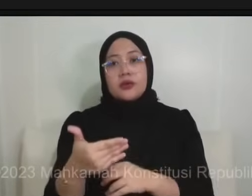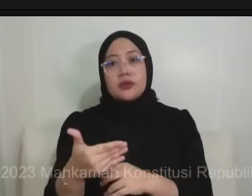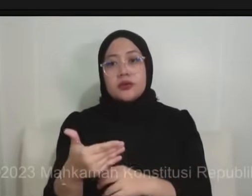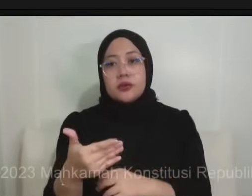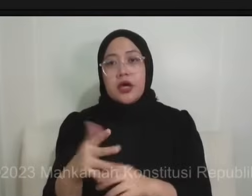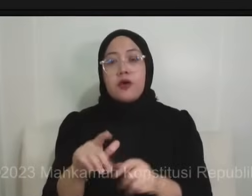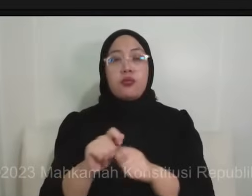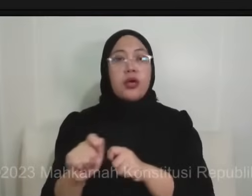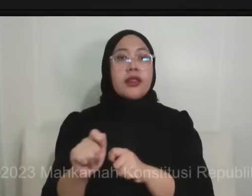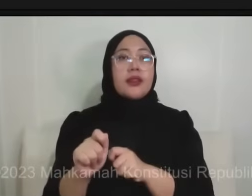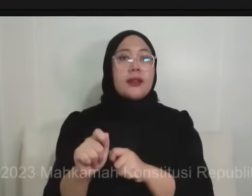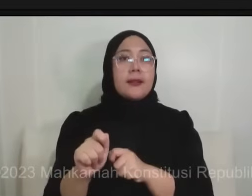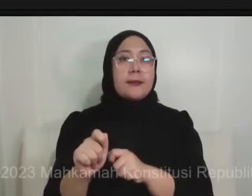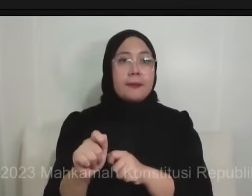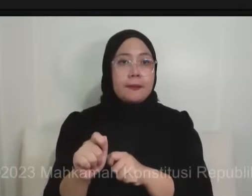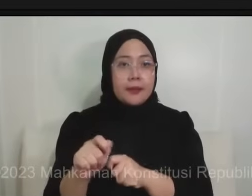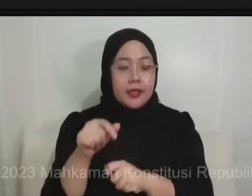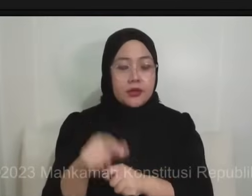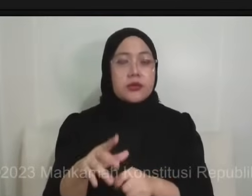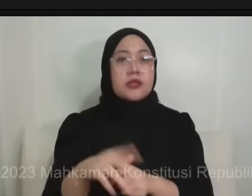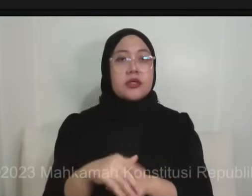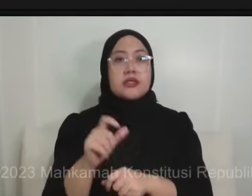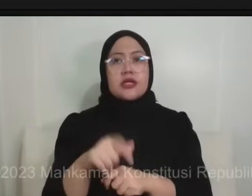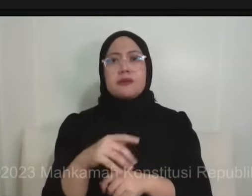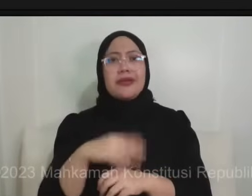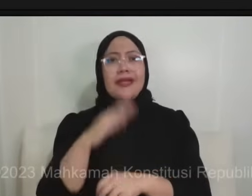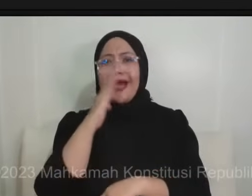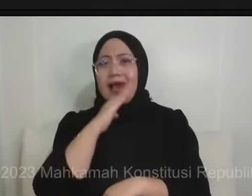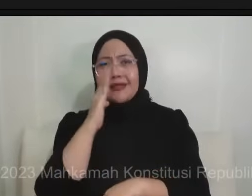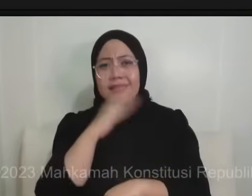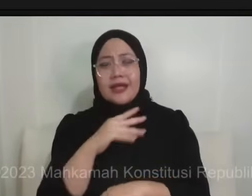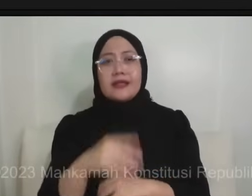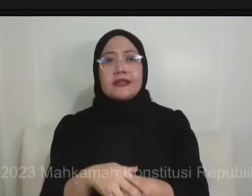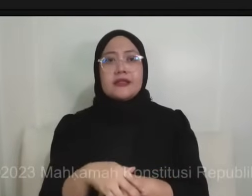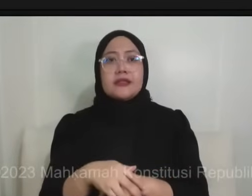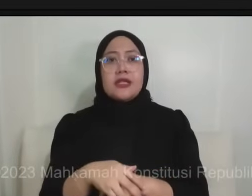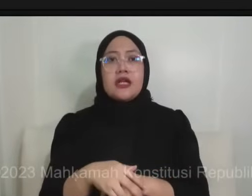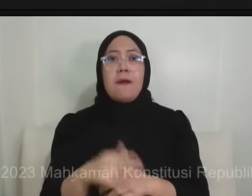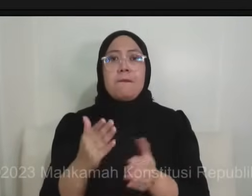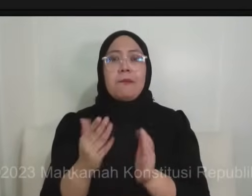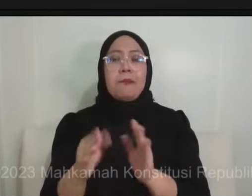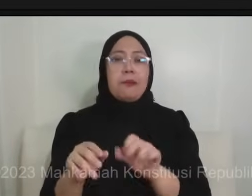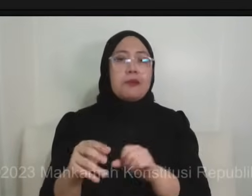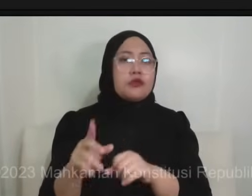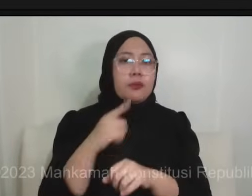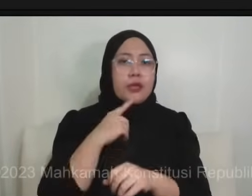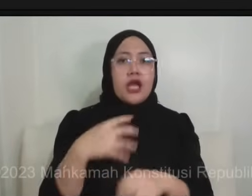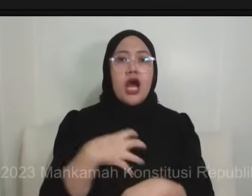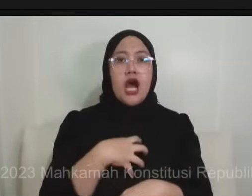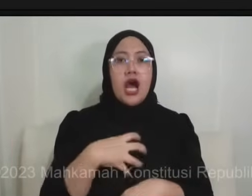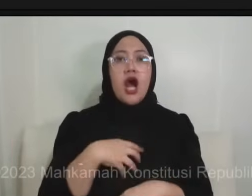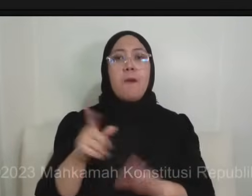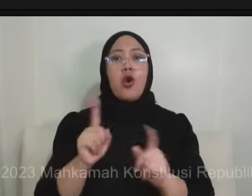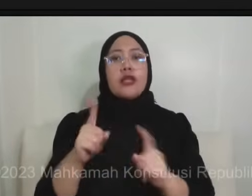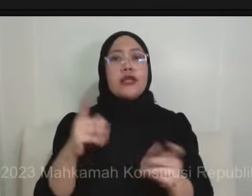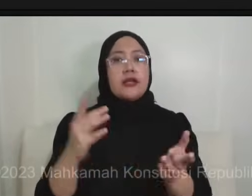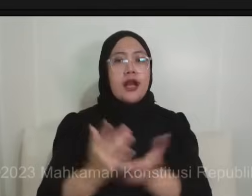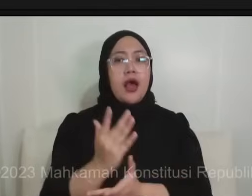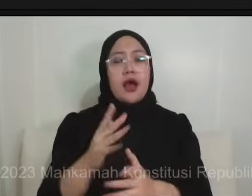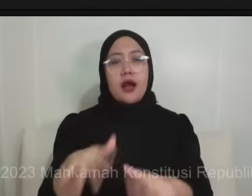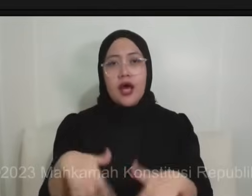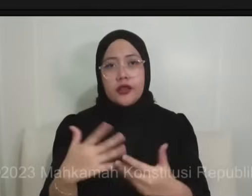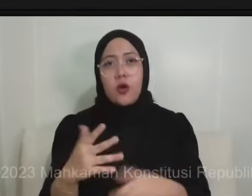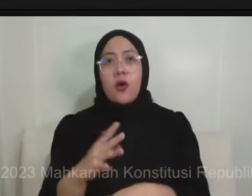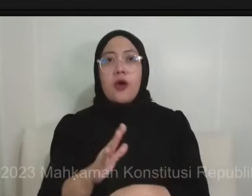pembentukannya dilakukan secara seundang-undang will cure bertentangan dengan hak-hak politik serta bertentangan dengan prinsip